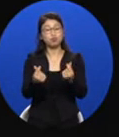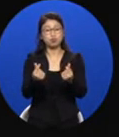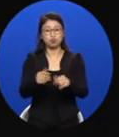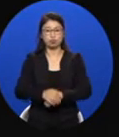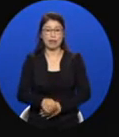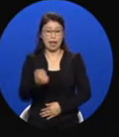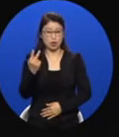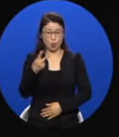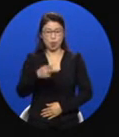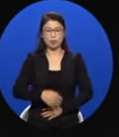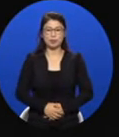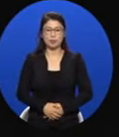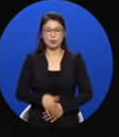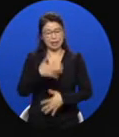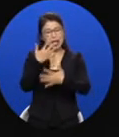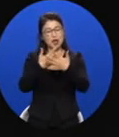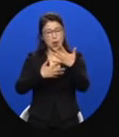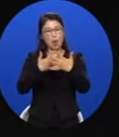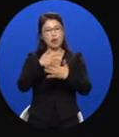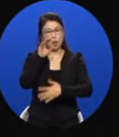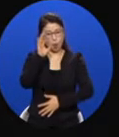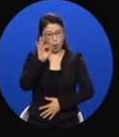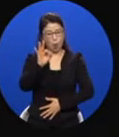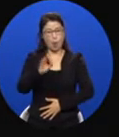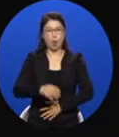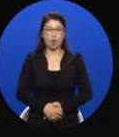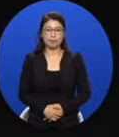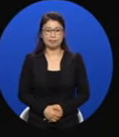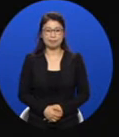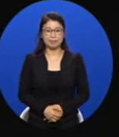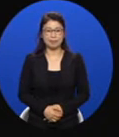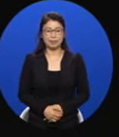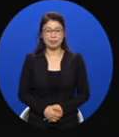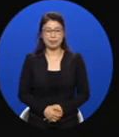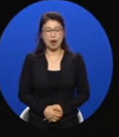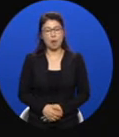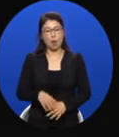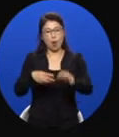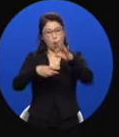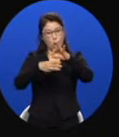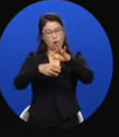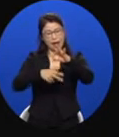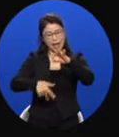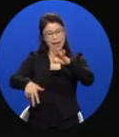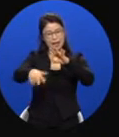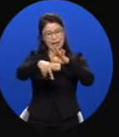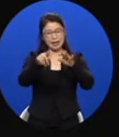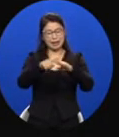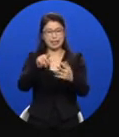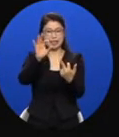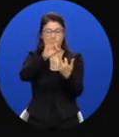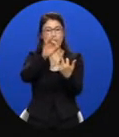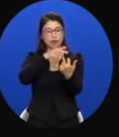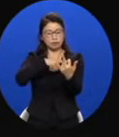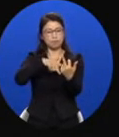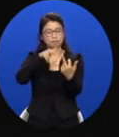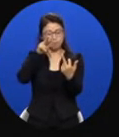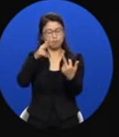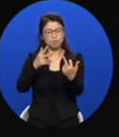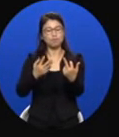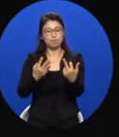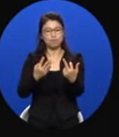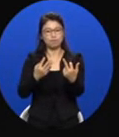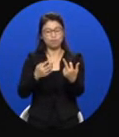그 다음에 이제 영화도 좀 보고 또 이렇게 올레길이라든가 이렇게 오름을 이제 산책을 하고 다니고